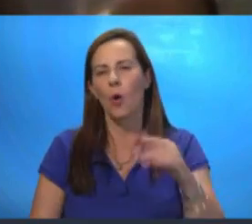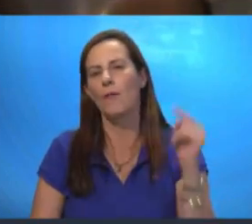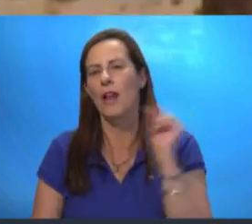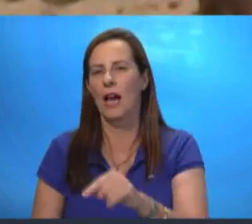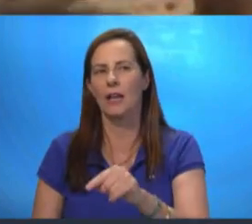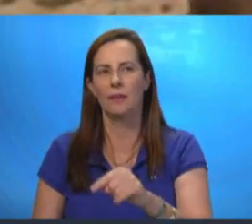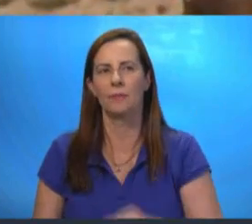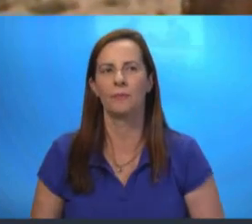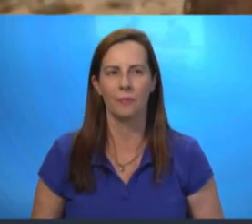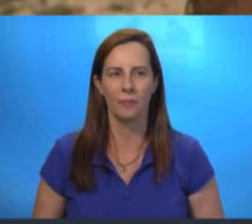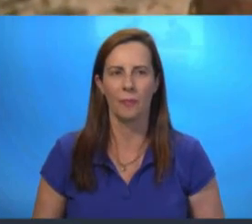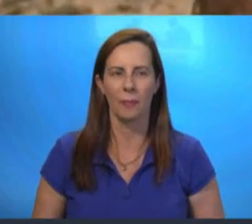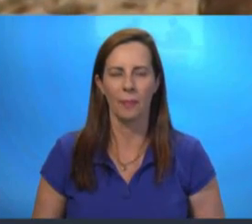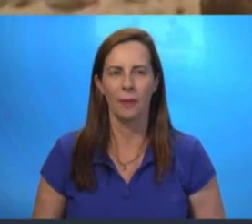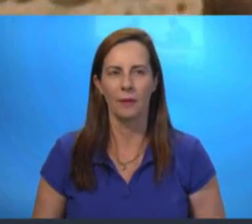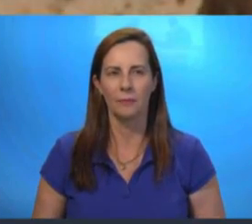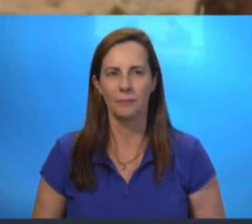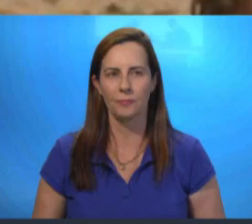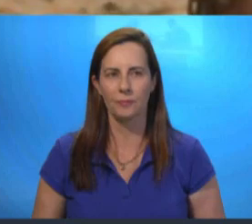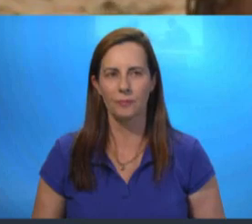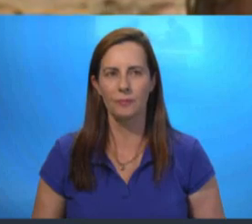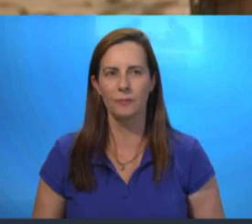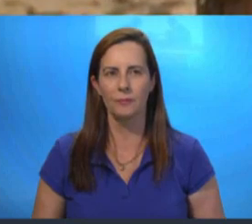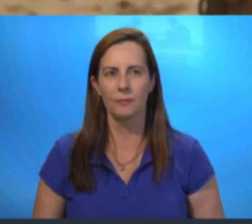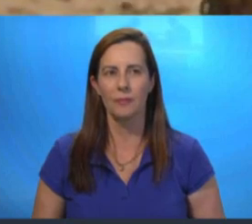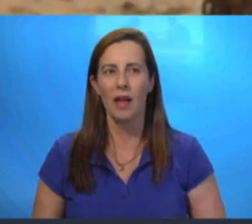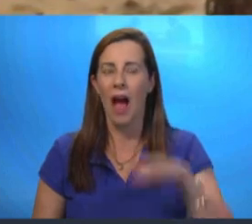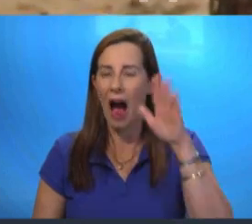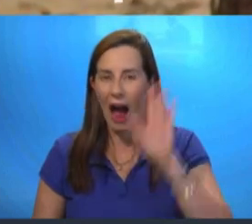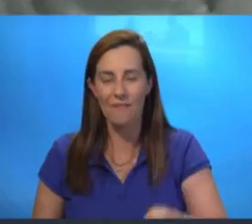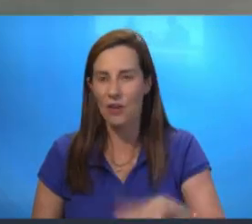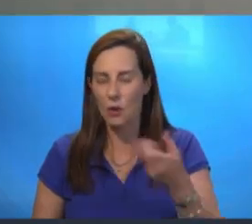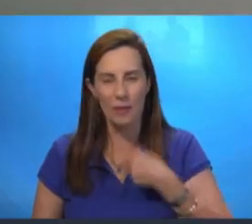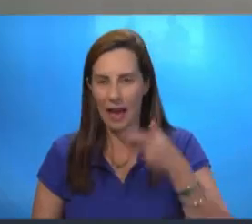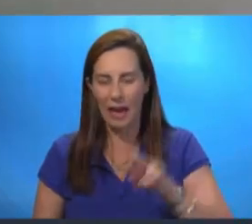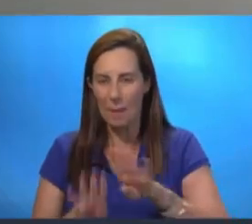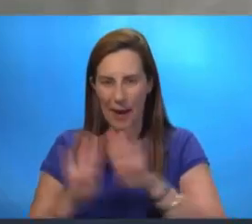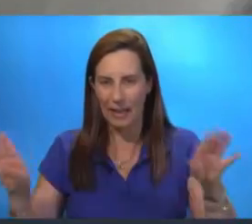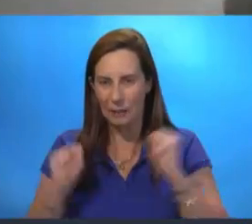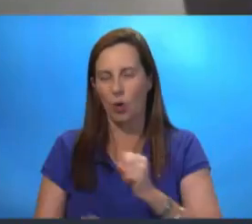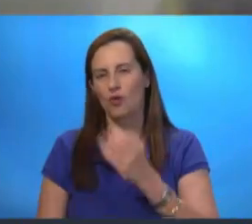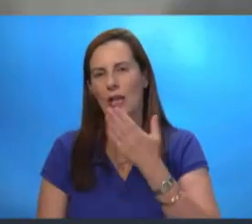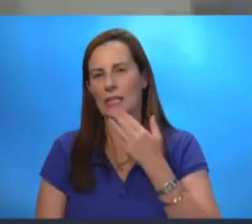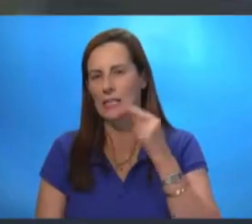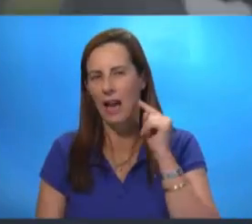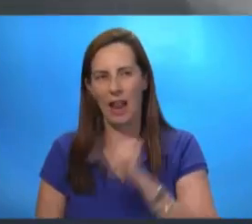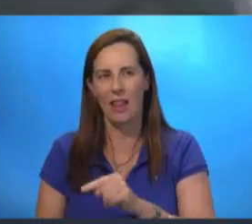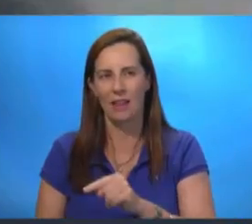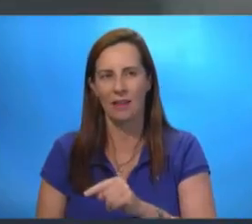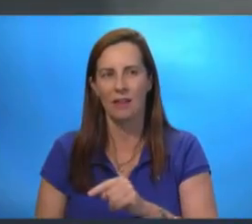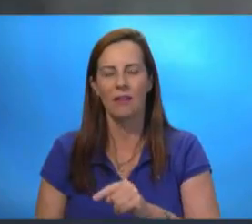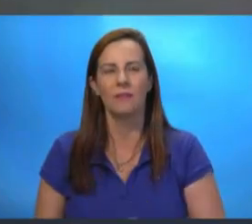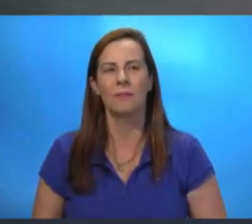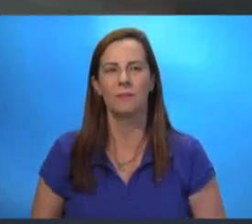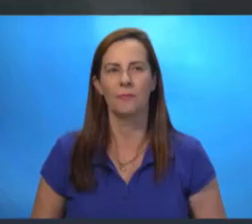باتجاه اراضيكم حتى لو نقتل على السياج الامني الاسرائيلي